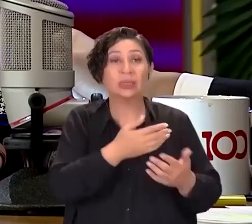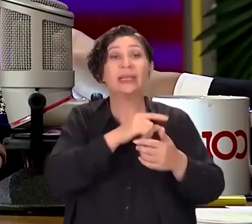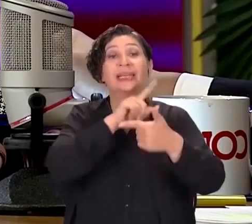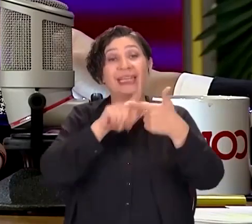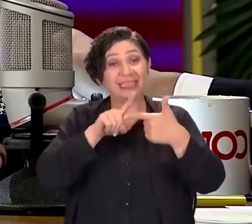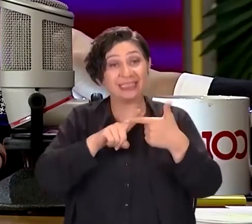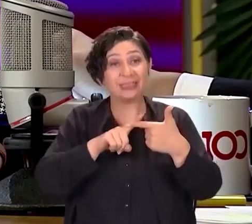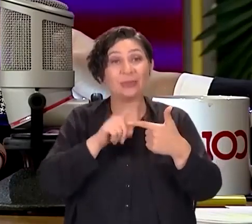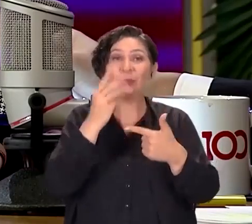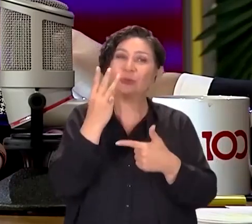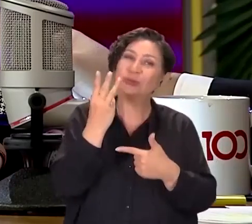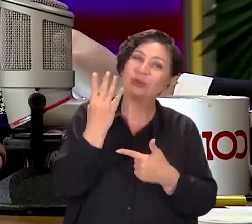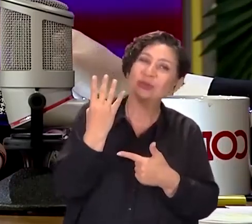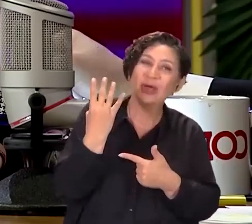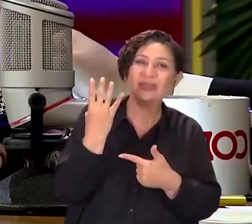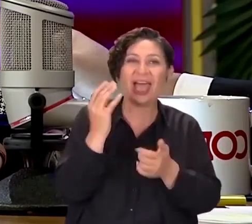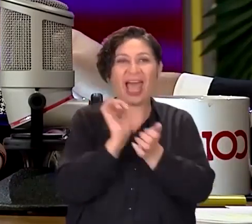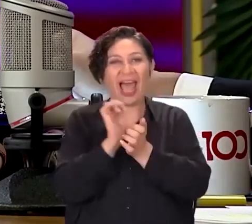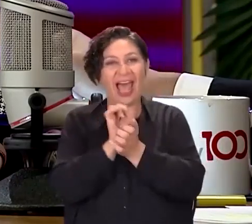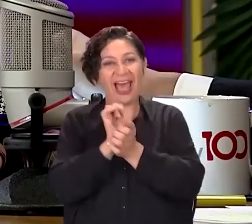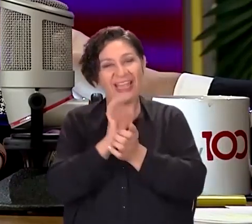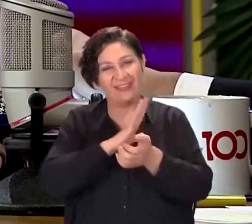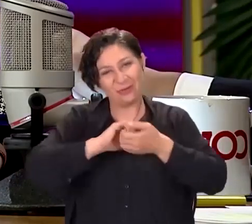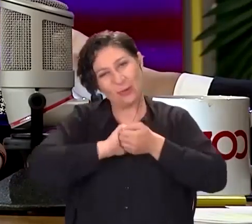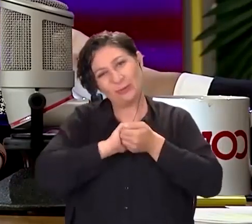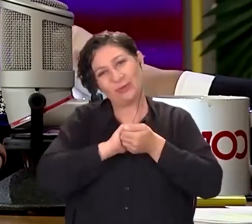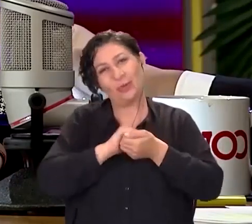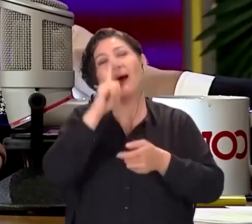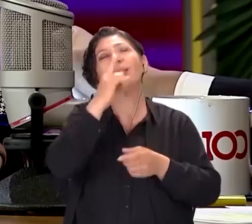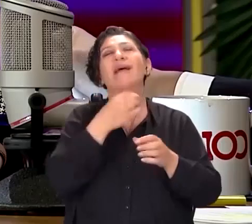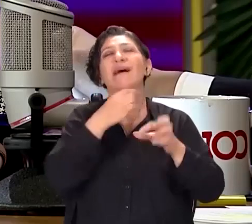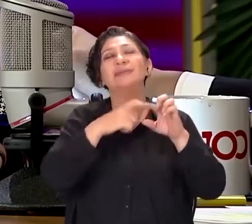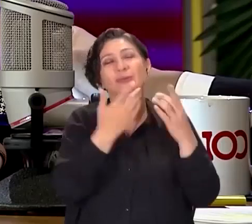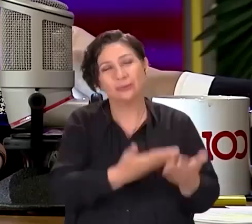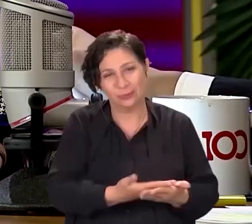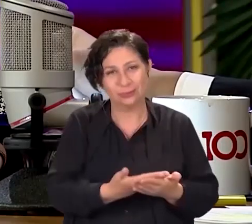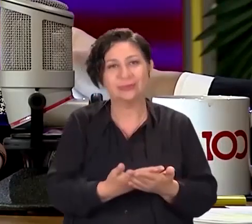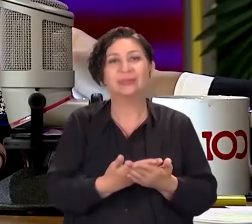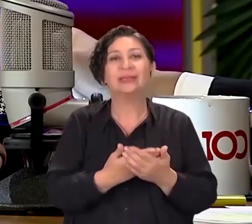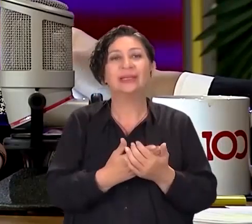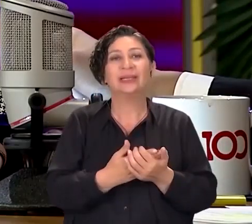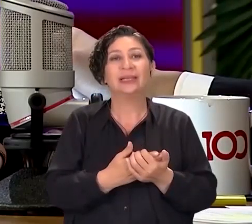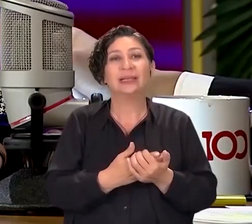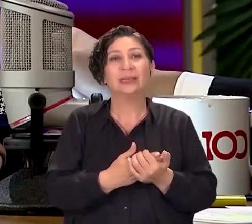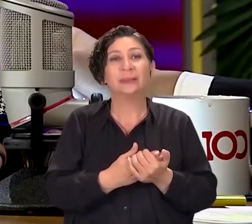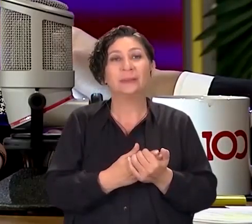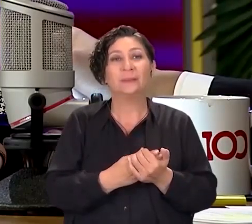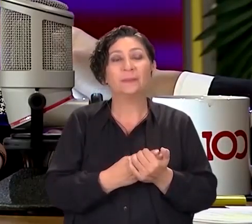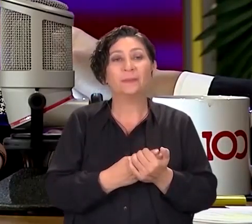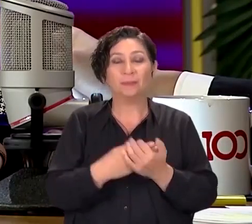de 3-4 aile var dostlarım, Allah onlardan da razı olsun.